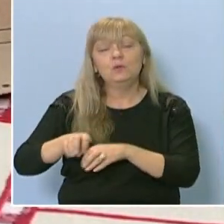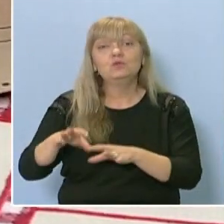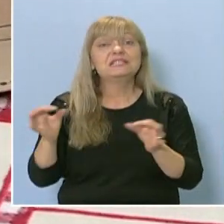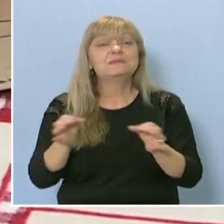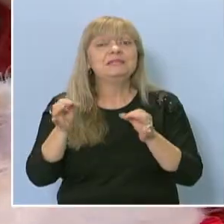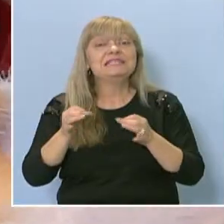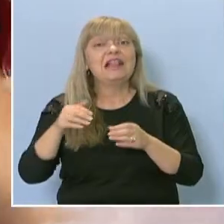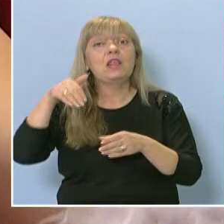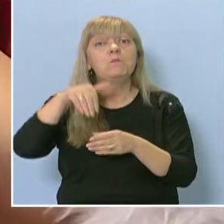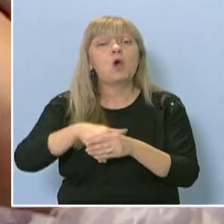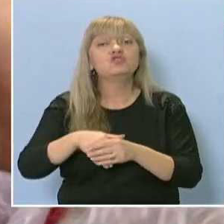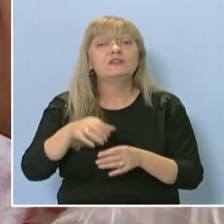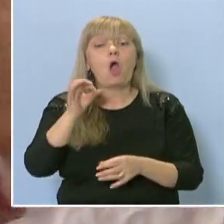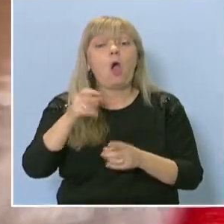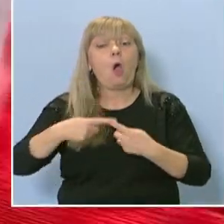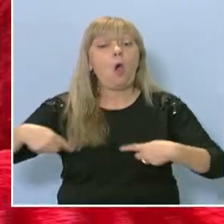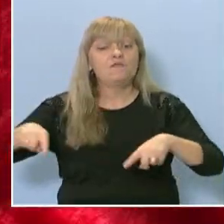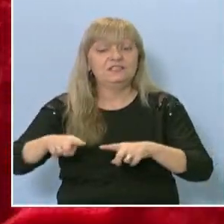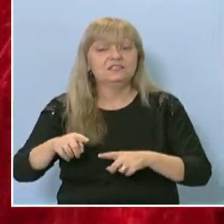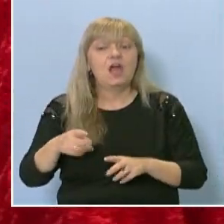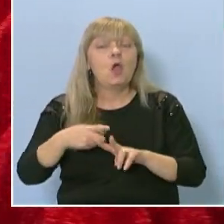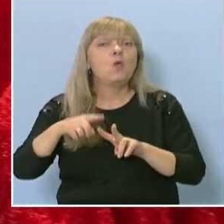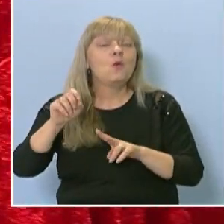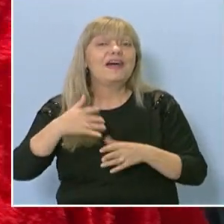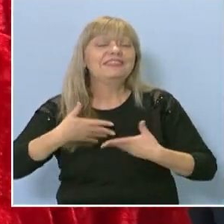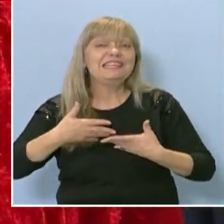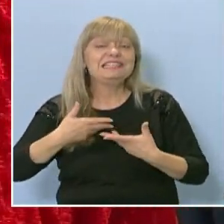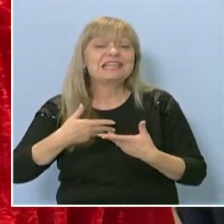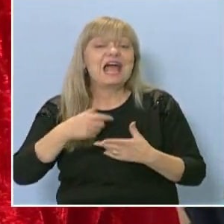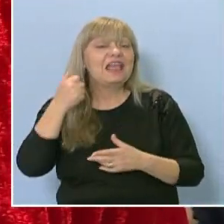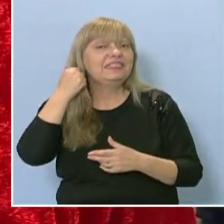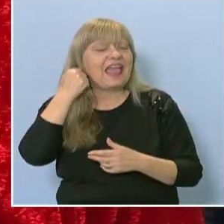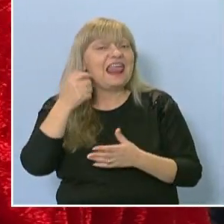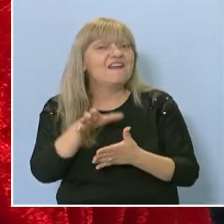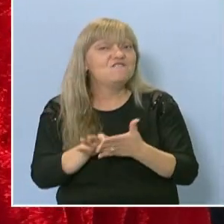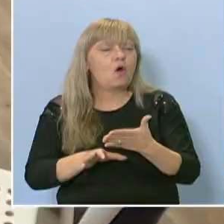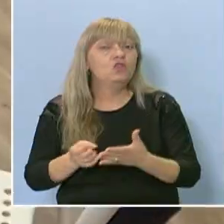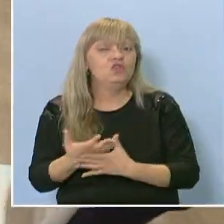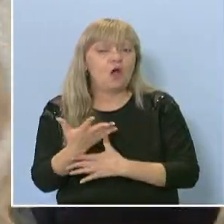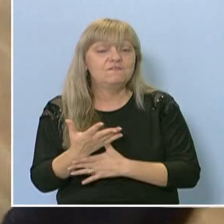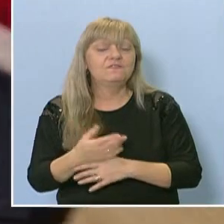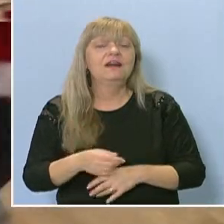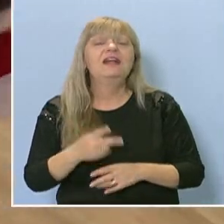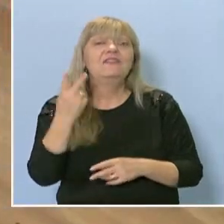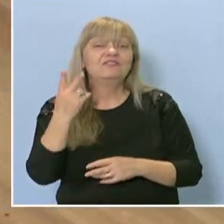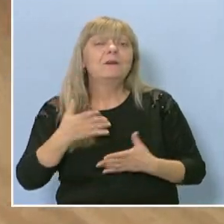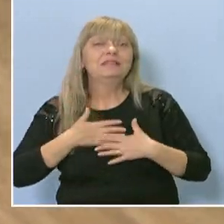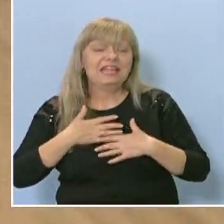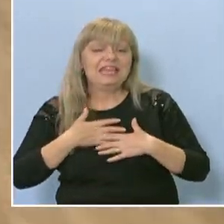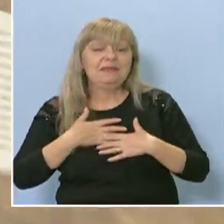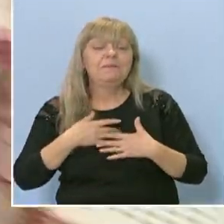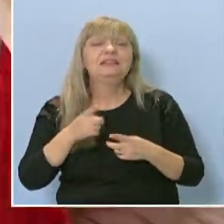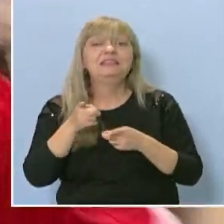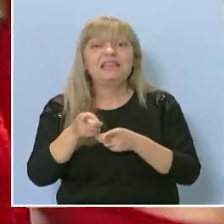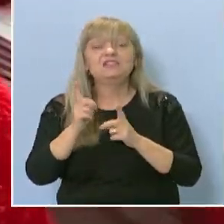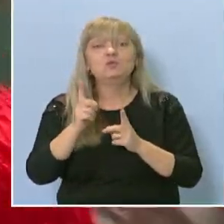очаква. Йоан ще поиска нов телефон и играчки скейтборд, а Никола конзола и маратонки. И двамата обаче имат послания за тези,